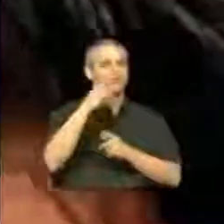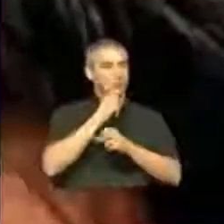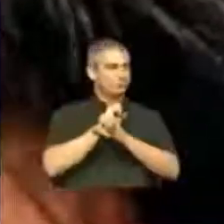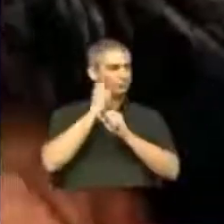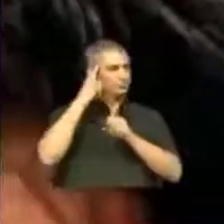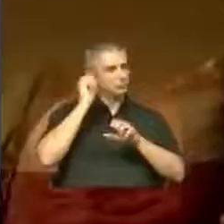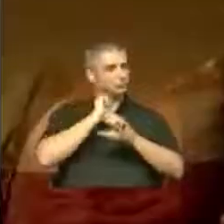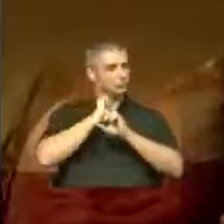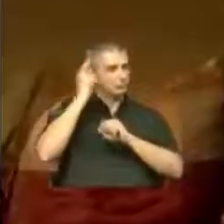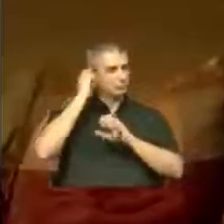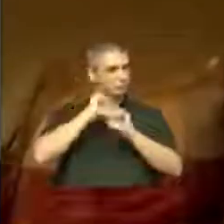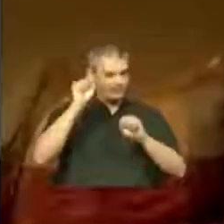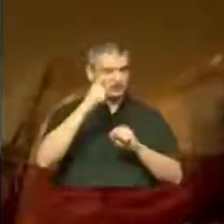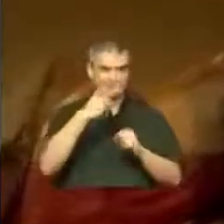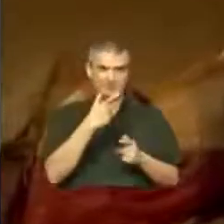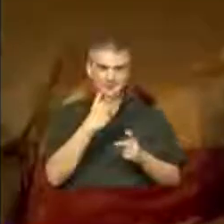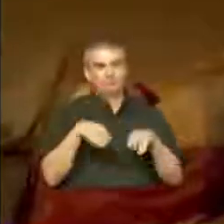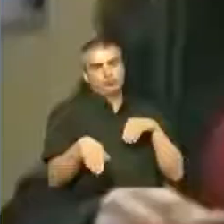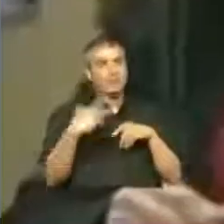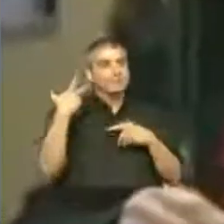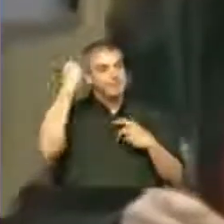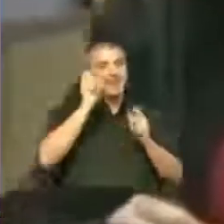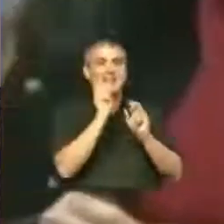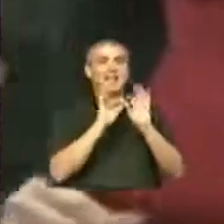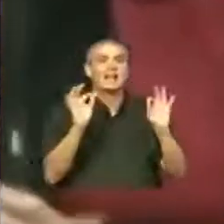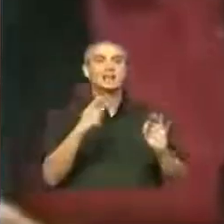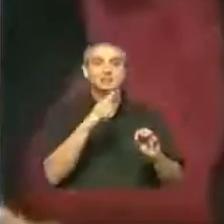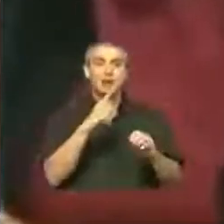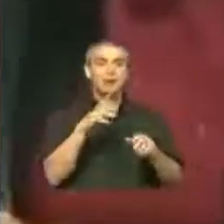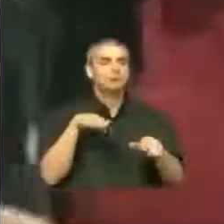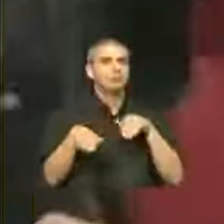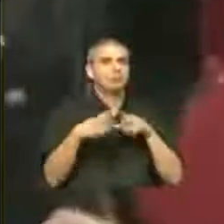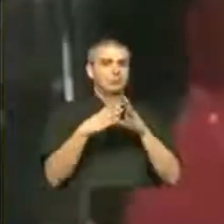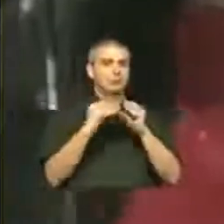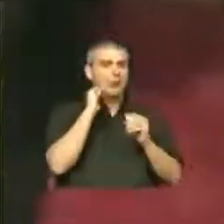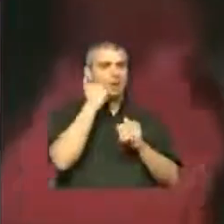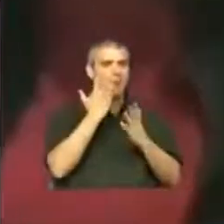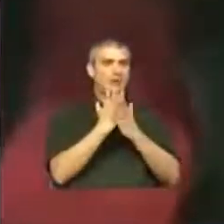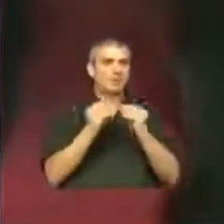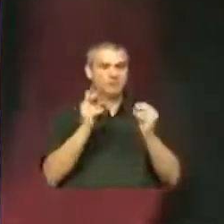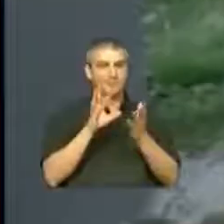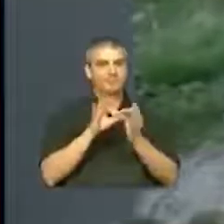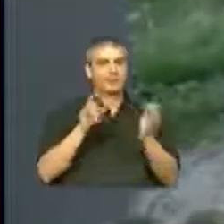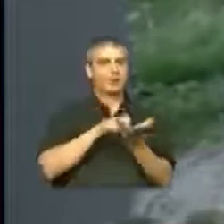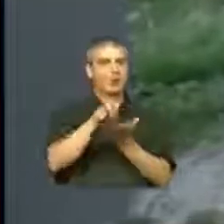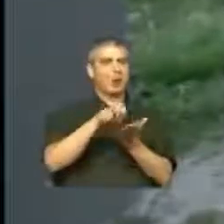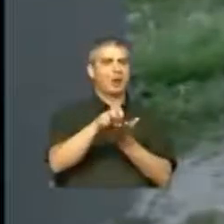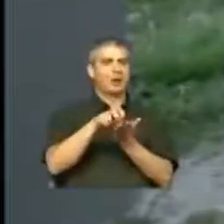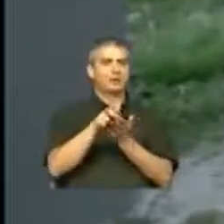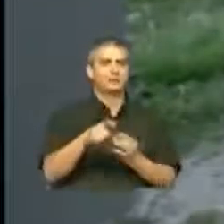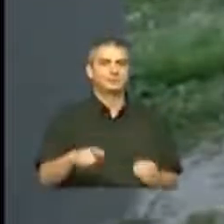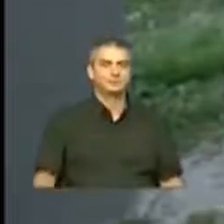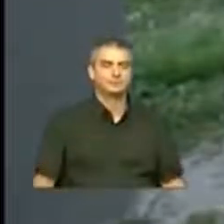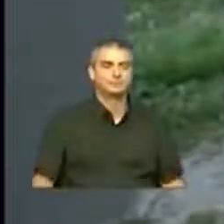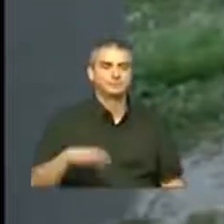משותקים תאי גזע למוח. אצל מחציתם, השיתוק חלף כבר למחרת, והם התחילו ללכת. סוניה